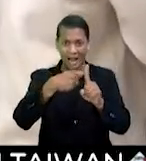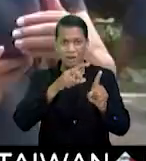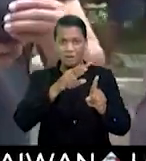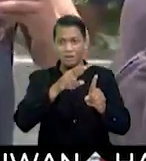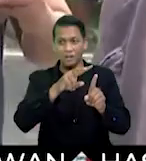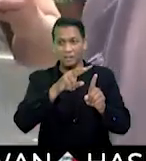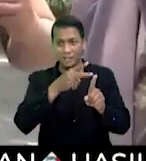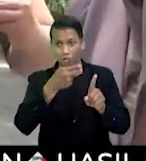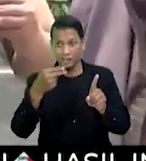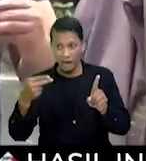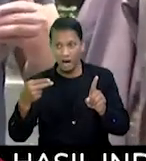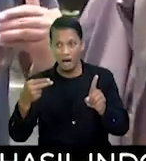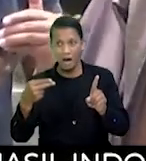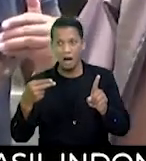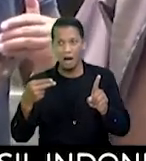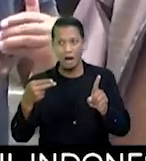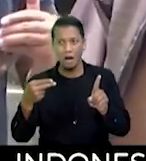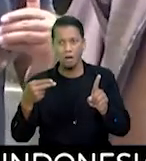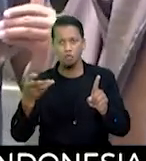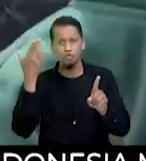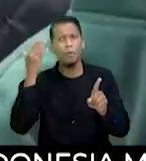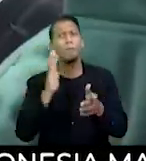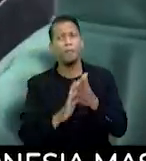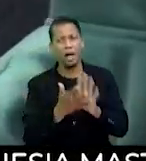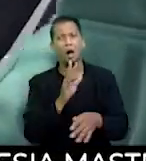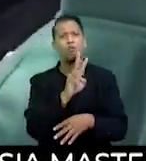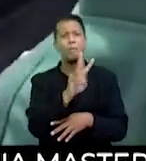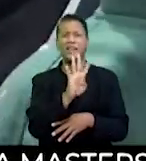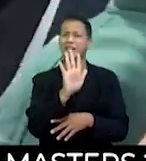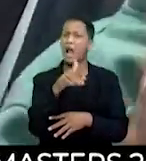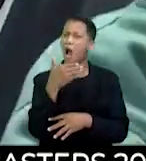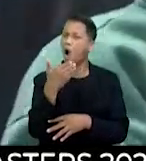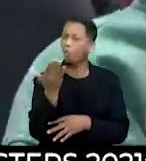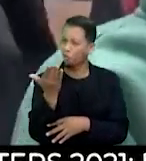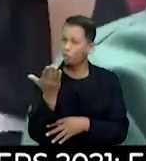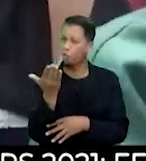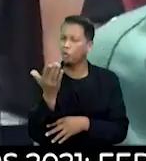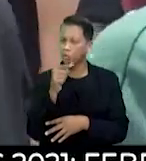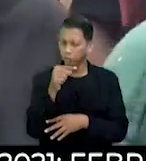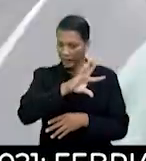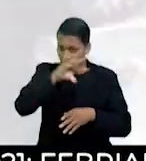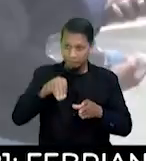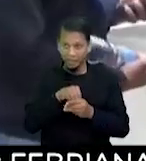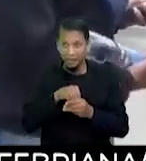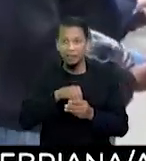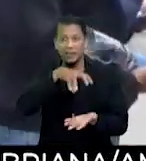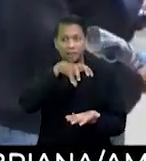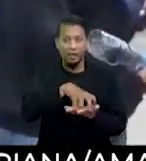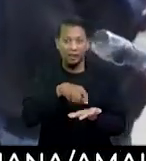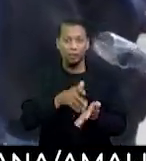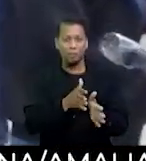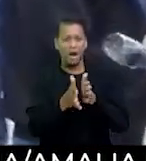usai Indonesia absen selama hampir 24 tahun di ajang balapan internasional. Sekali mau